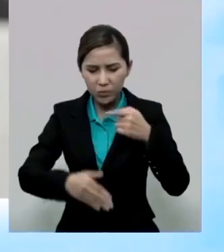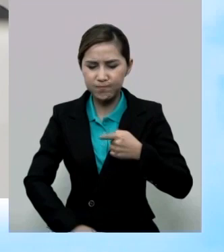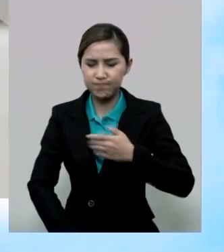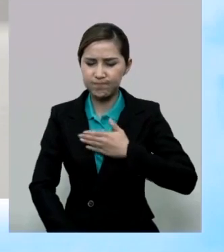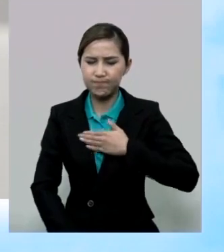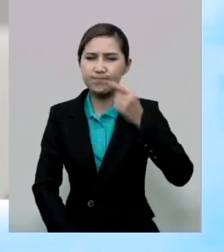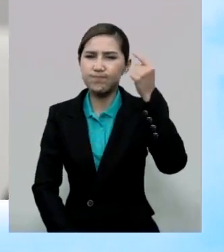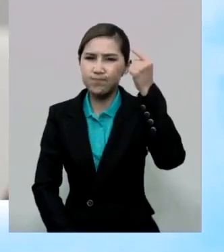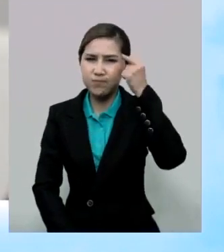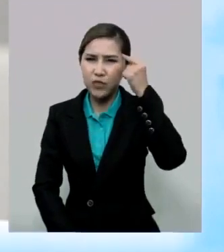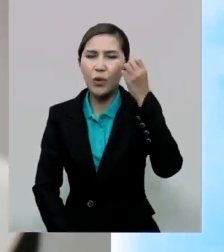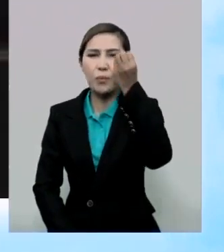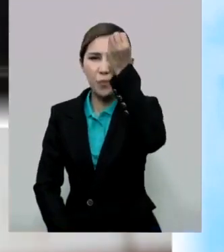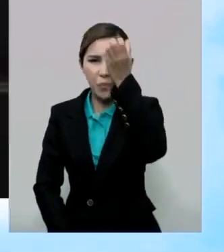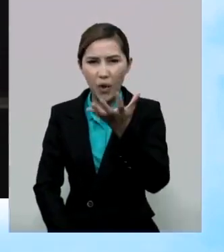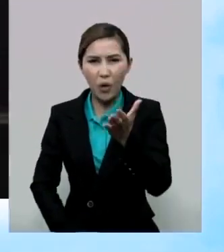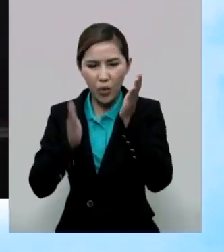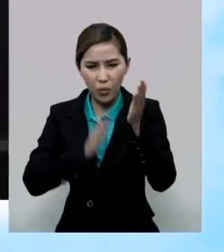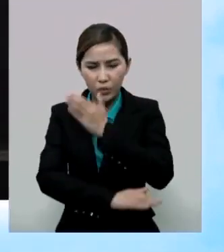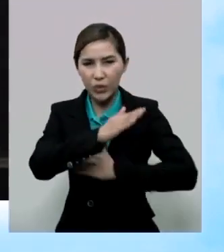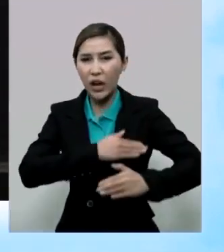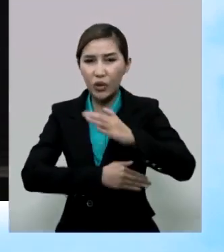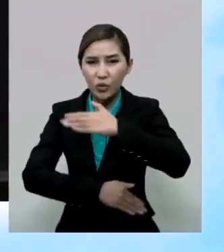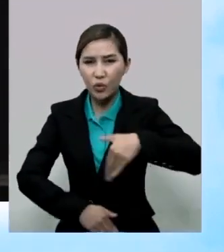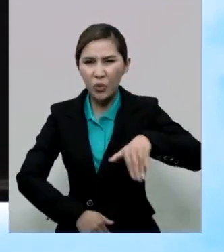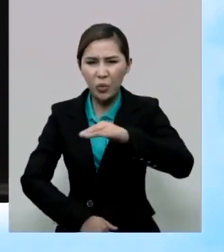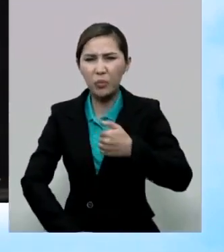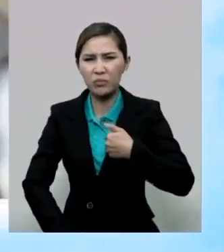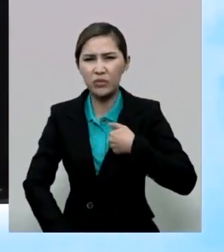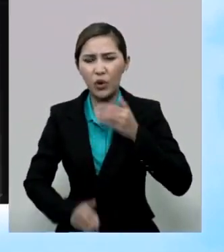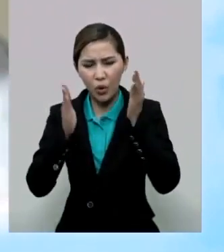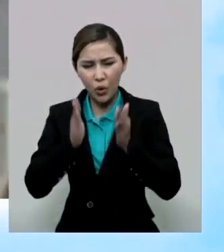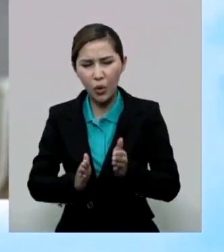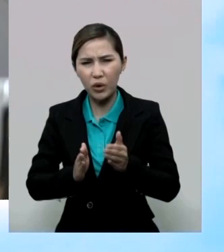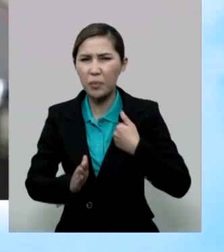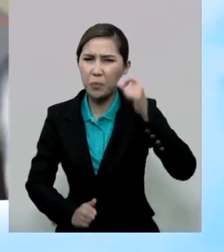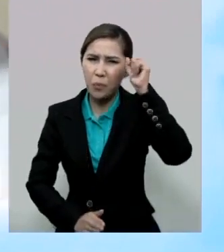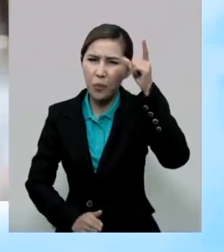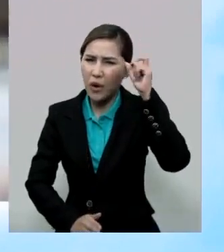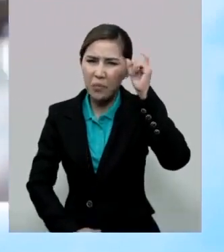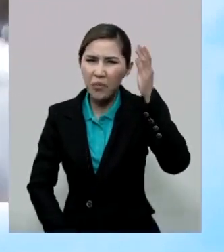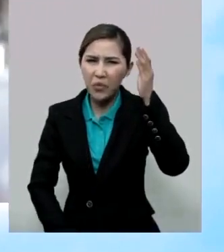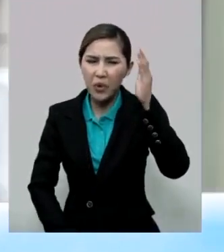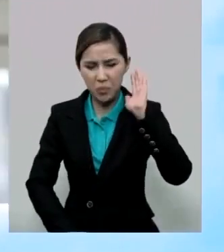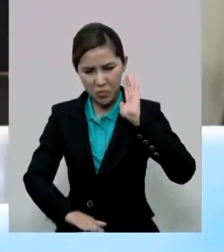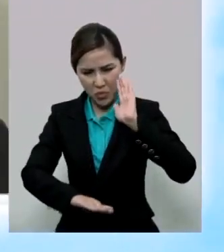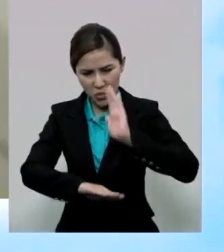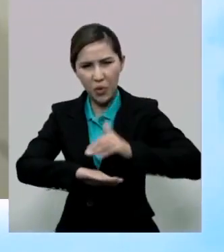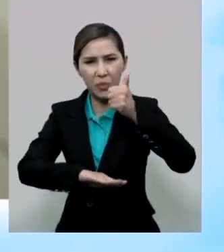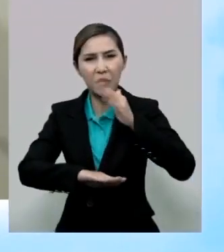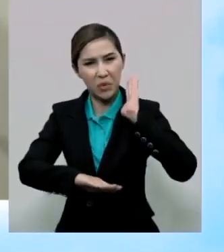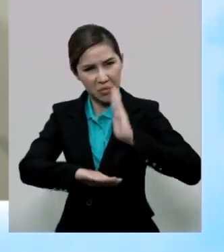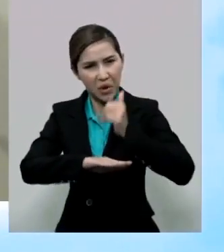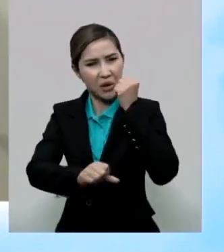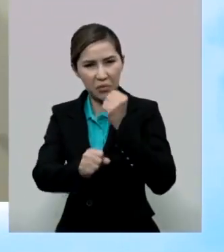ผมว่ามันมากกว่าคนพิการทั่วไปเพราะว่าคนอาจจะไม่เข้าใจว่าเขามีความส